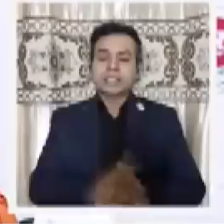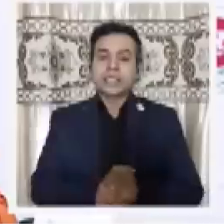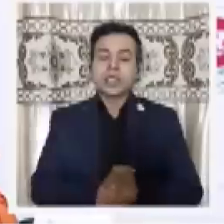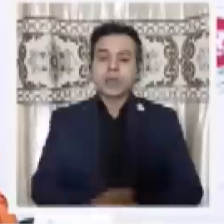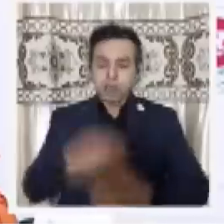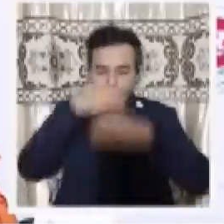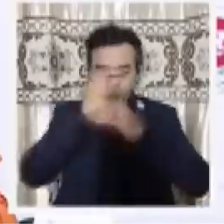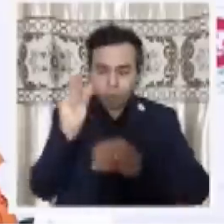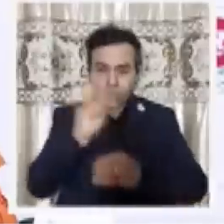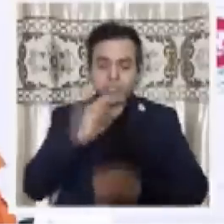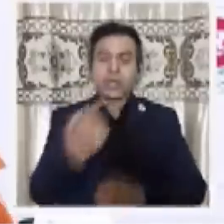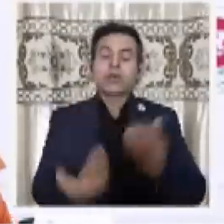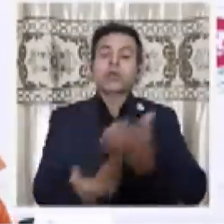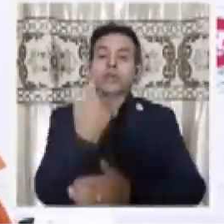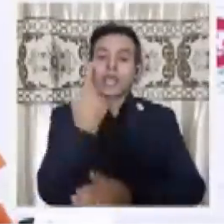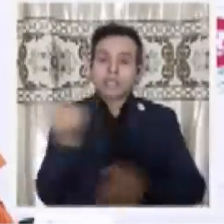করুন।